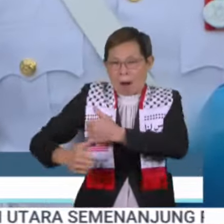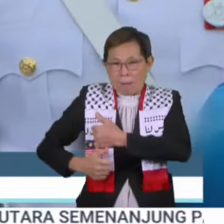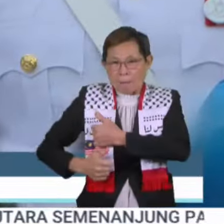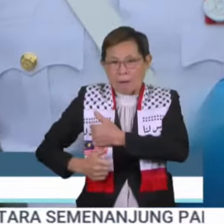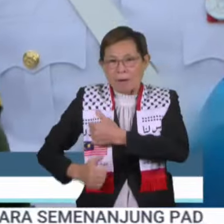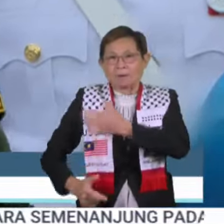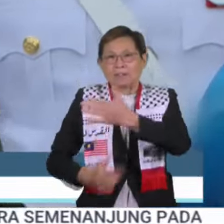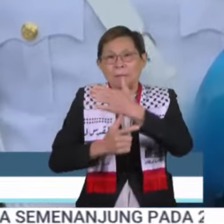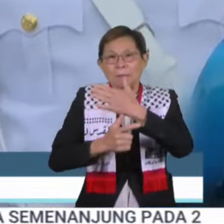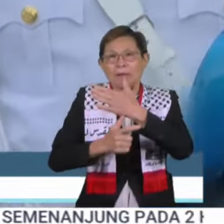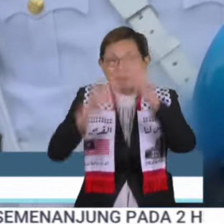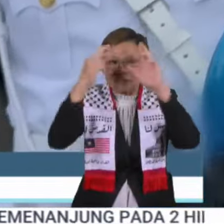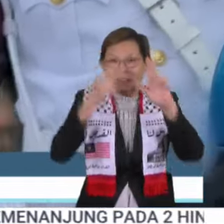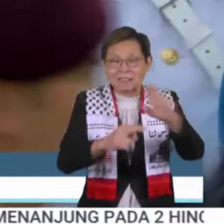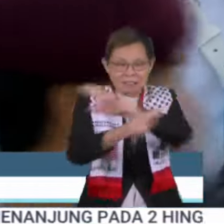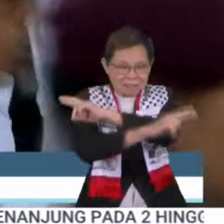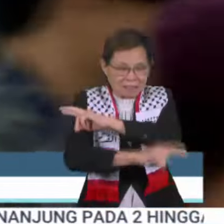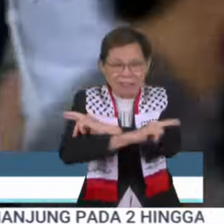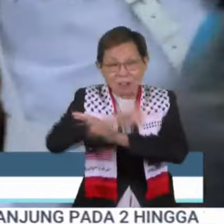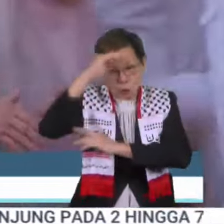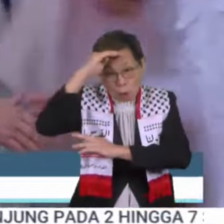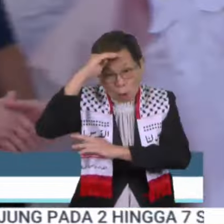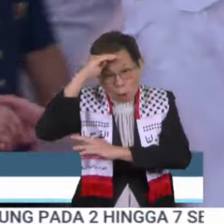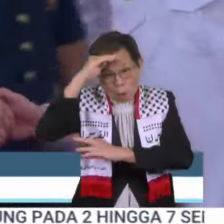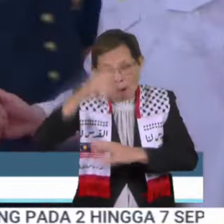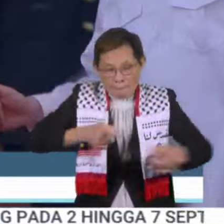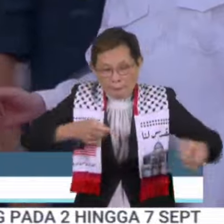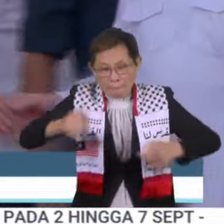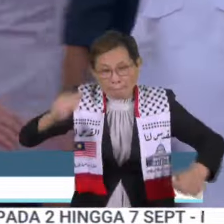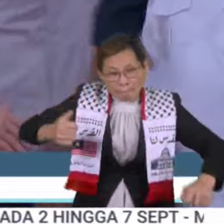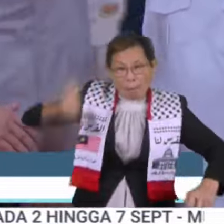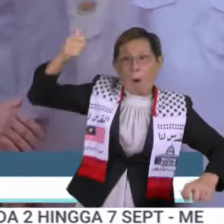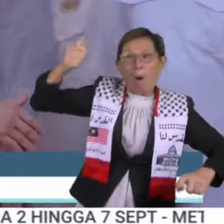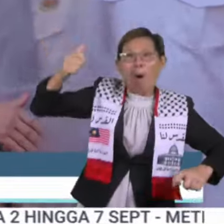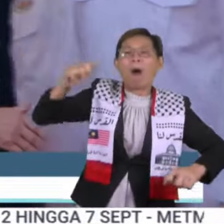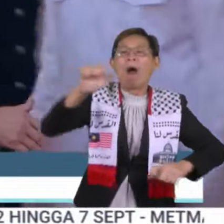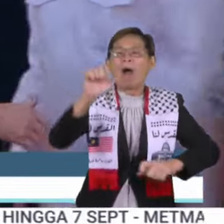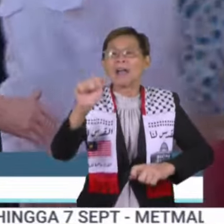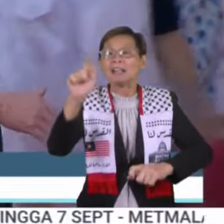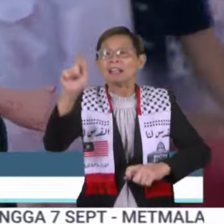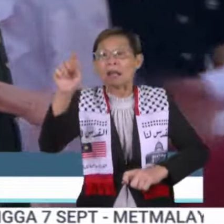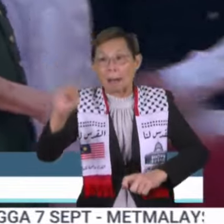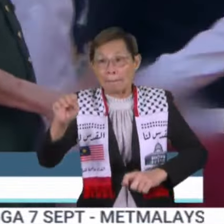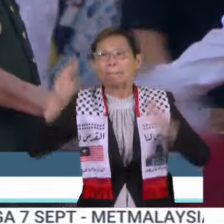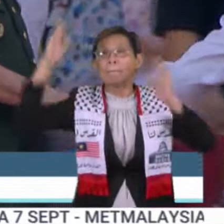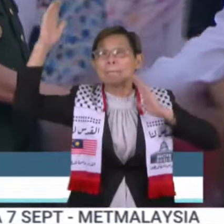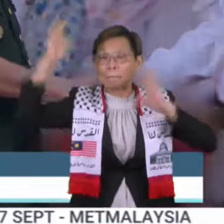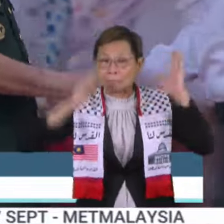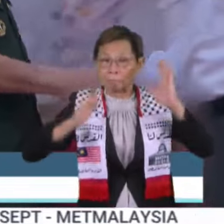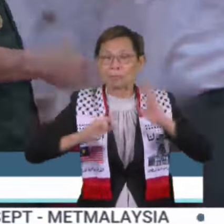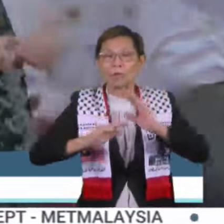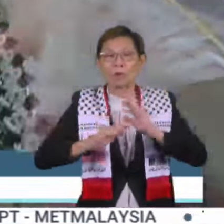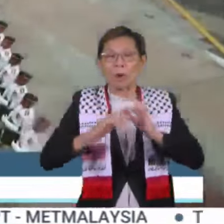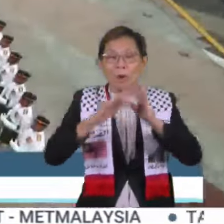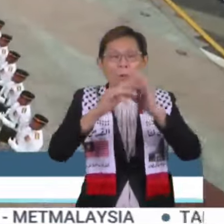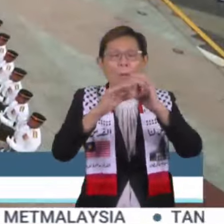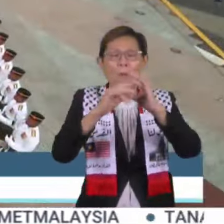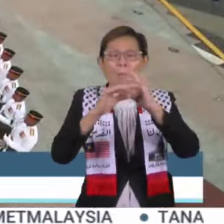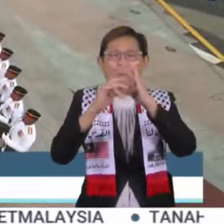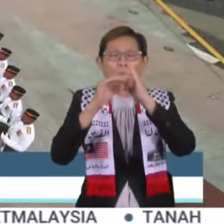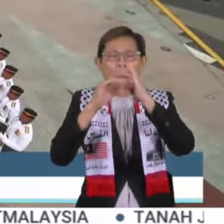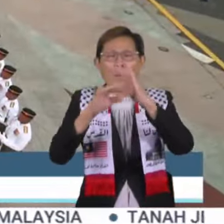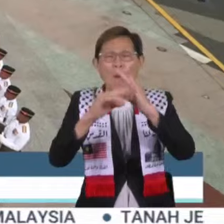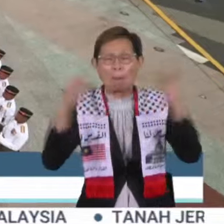Timbalan Setia Negeri Johor merangkap Pemerintah Tertinggi Angkatan Tentera Malaysia. Tiupan nafiri turut